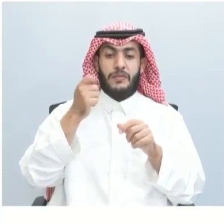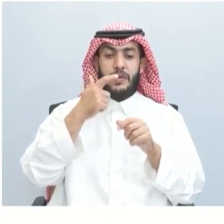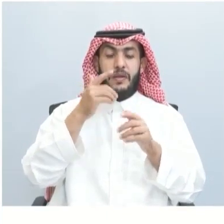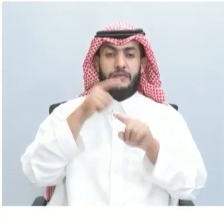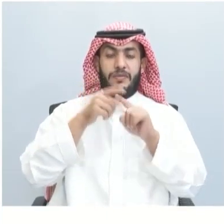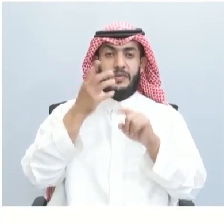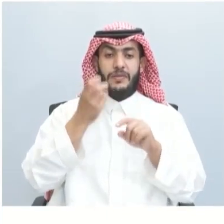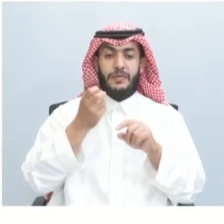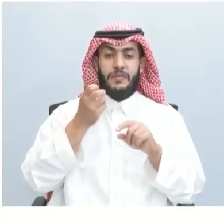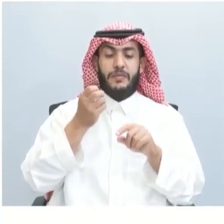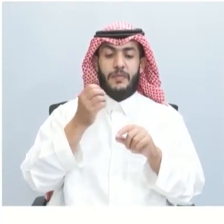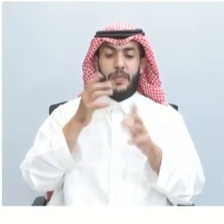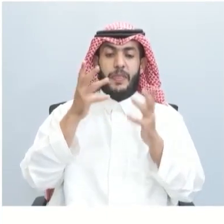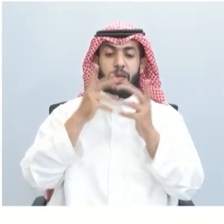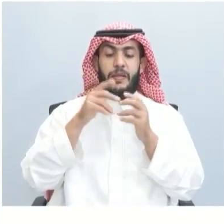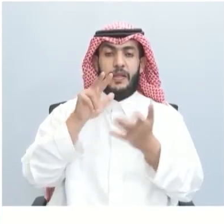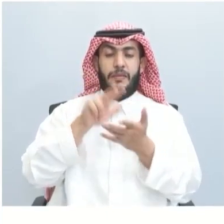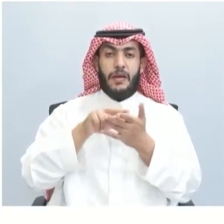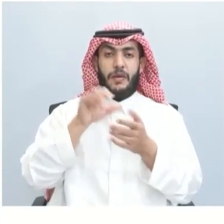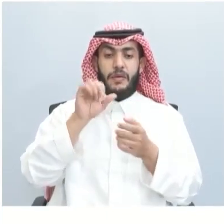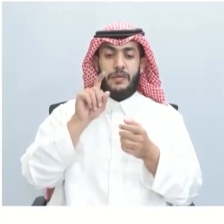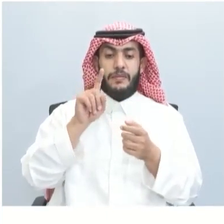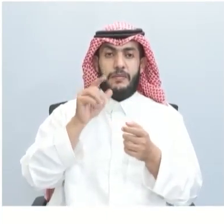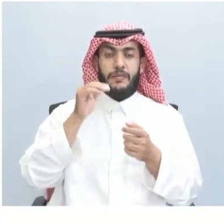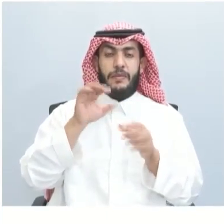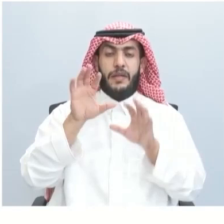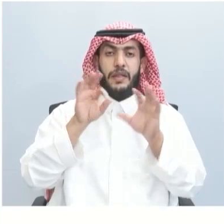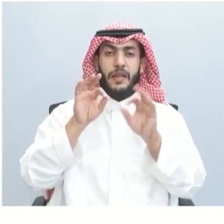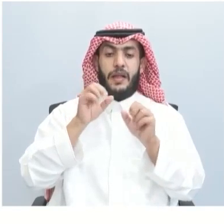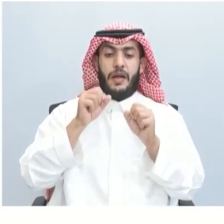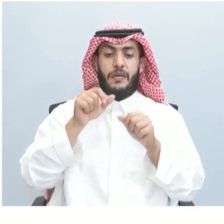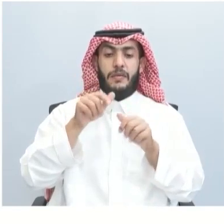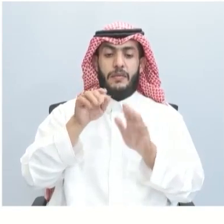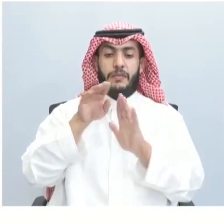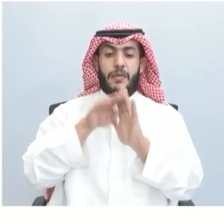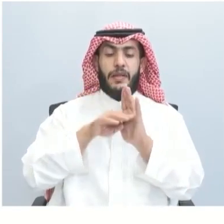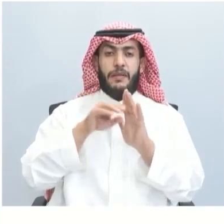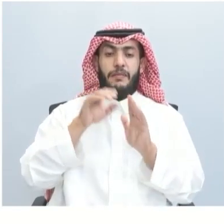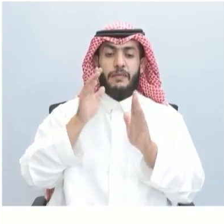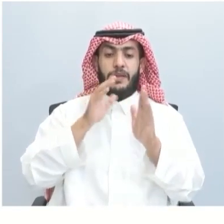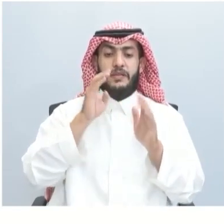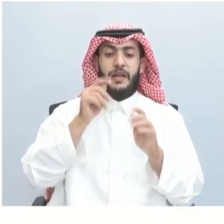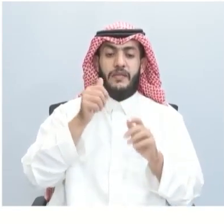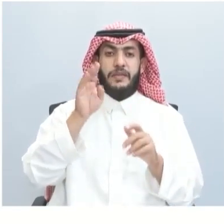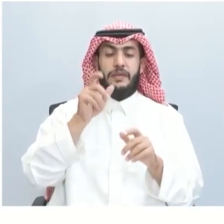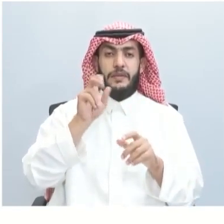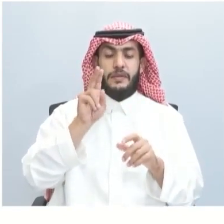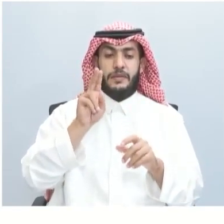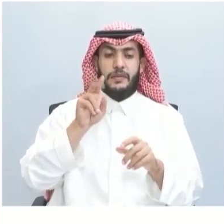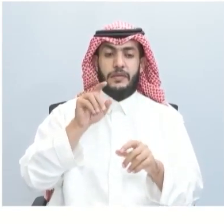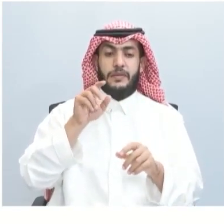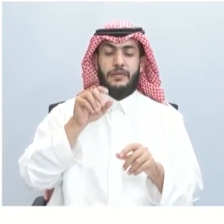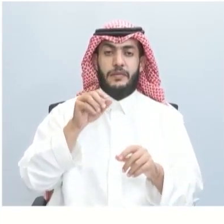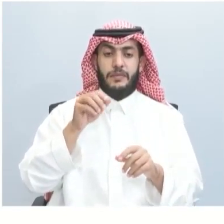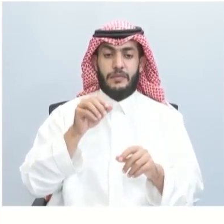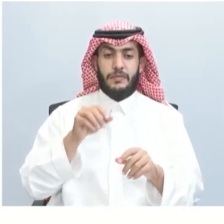التحميل الاولي مناسب لتطبيقات الويب اختيار قوي من مكتبات جافا سكريبت العرض